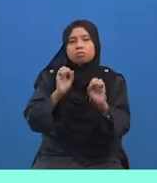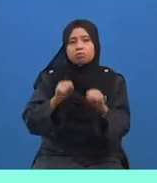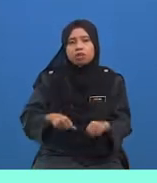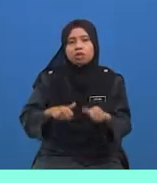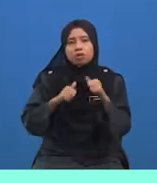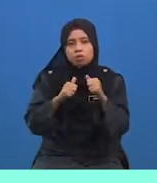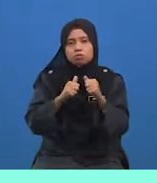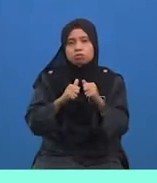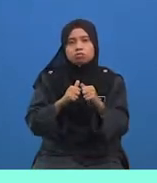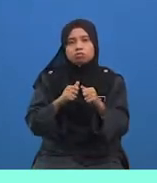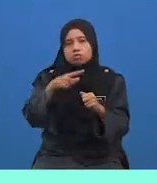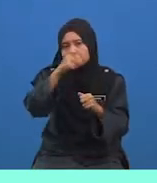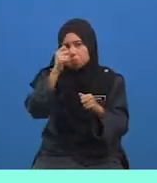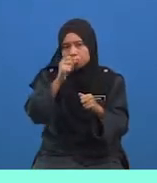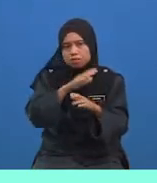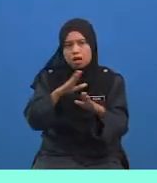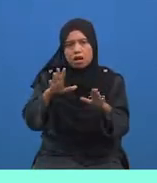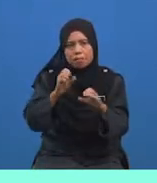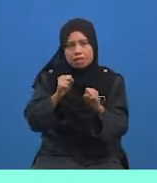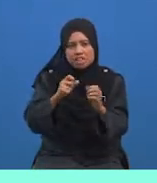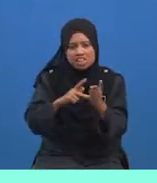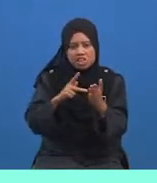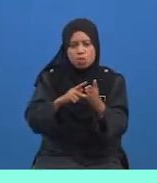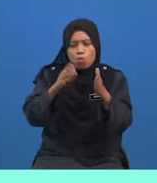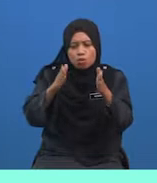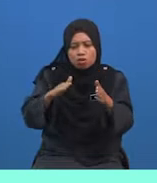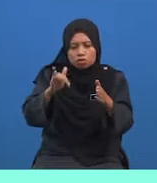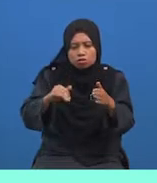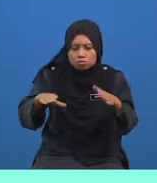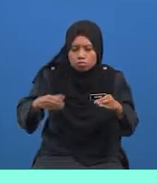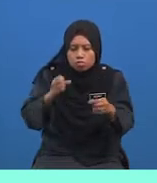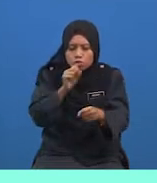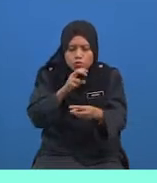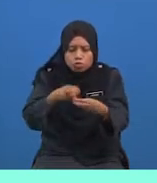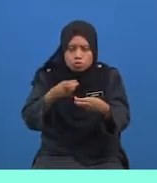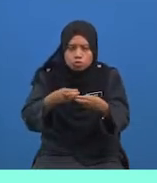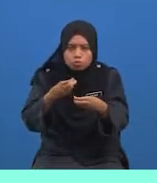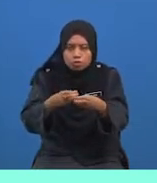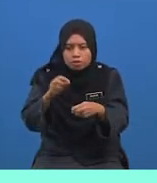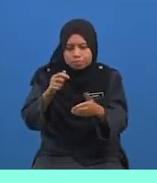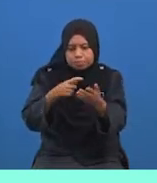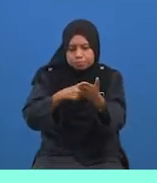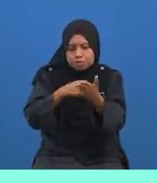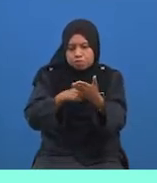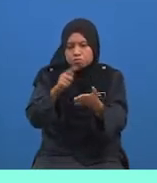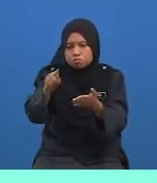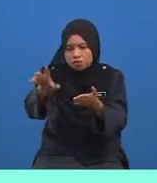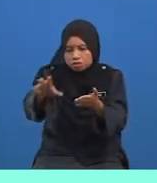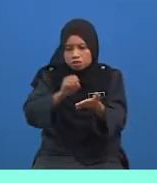tidak mengambil kira pengorbanan orang yang menghasilkan karya